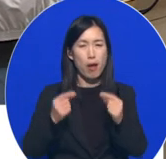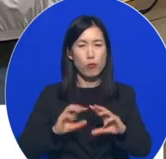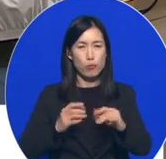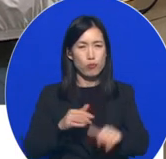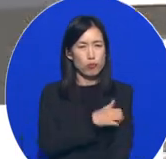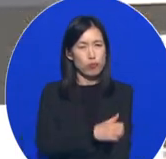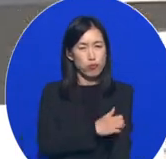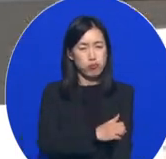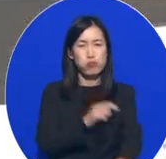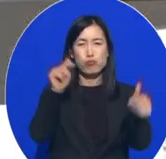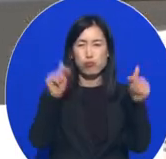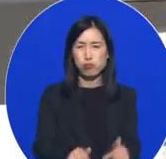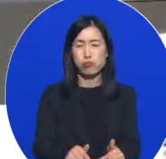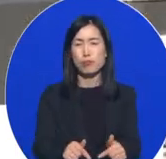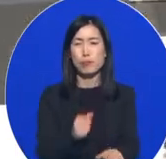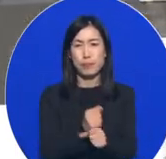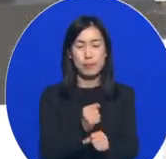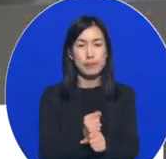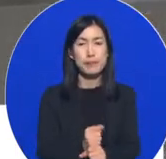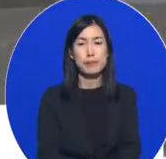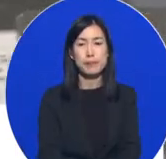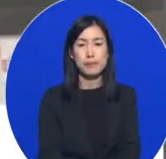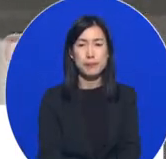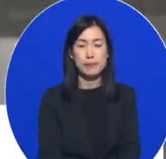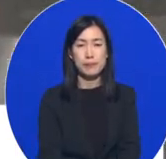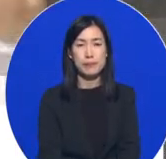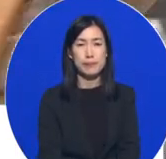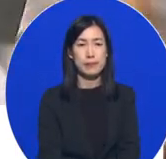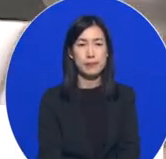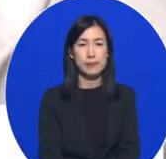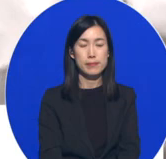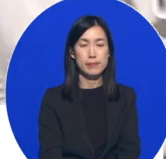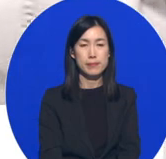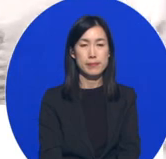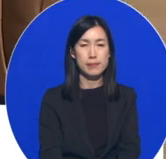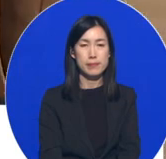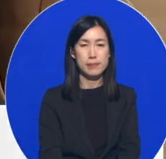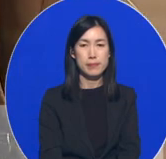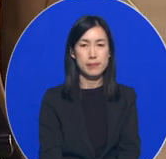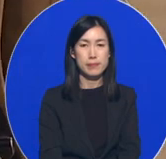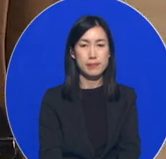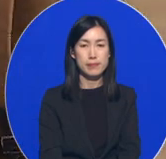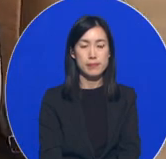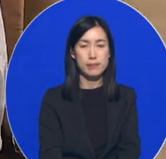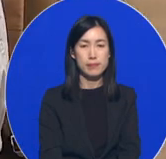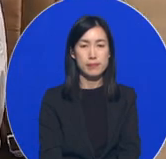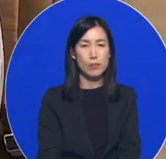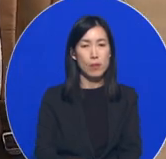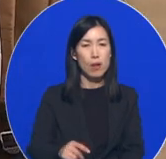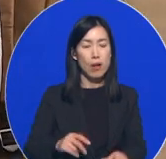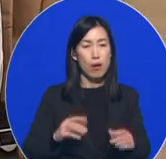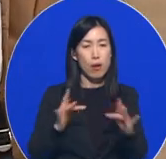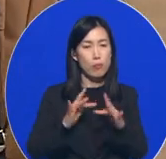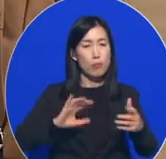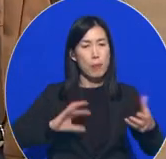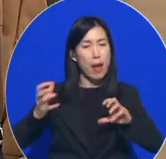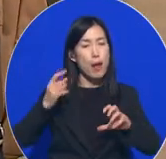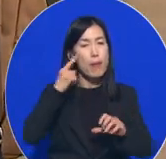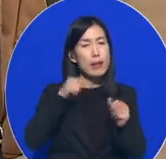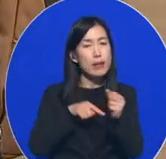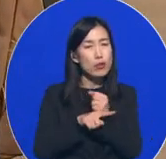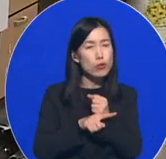최대한 신속하게 복구를 완료해 국민 불편이 최소화될 수 있도록 하라고 강조했습니다 또 장애 상세 원인을 신속하게